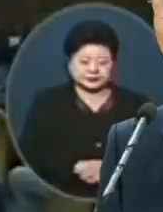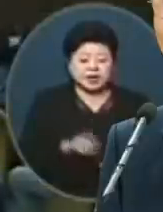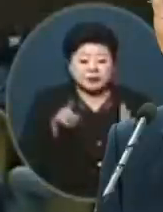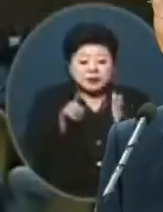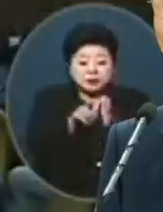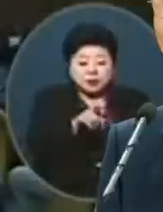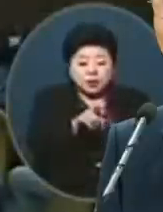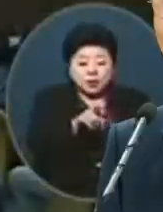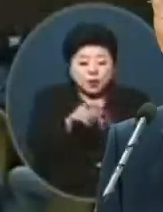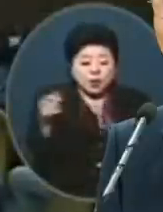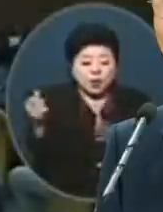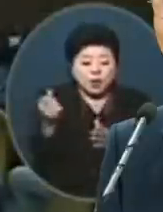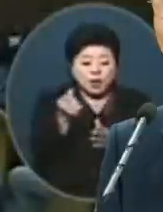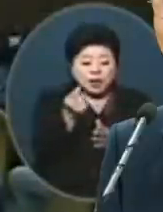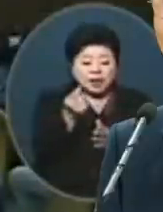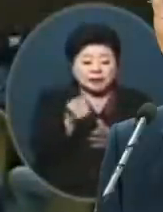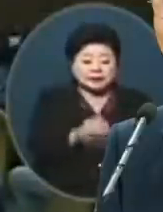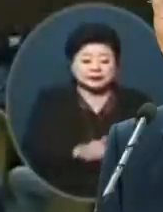믿음으로